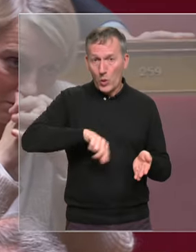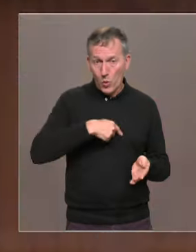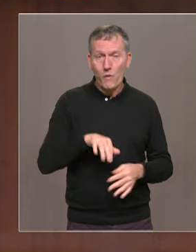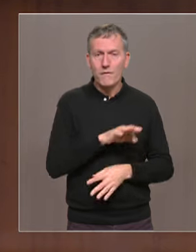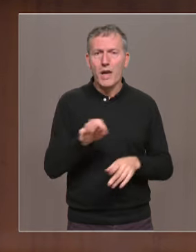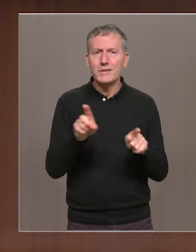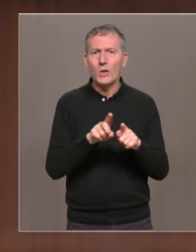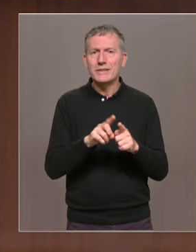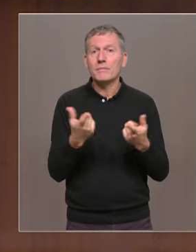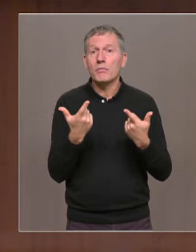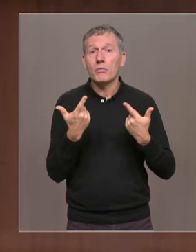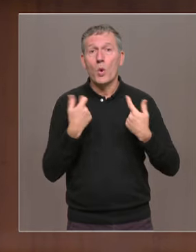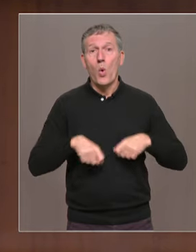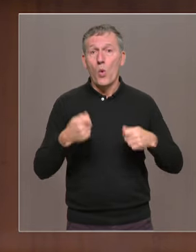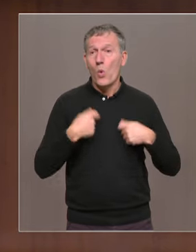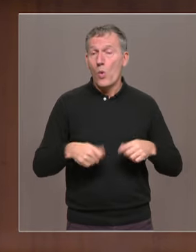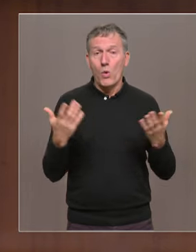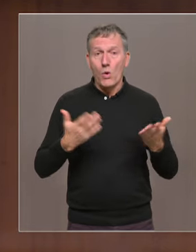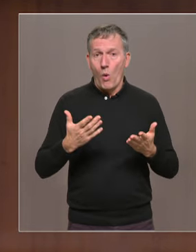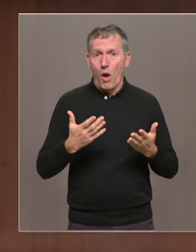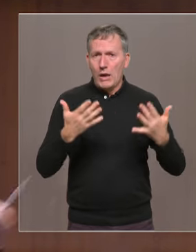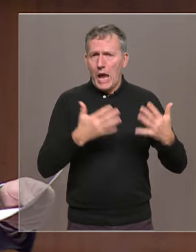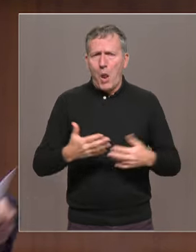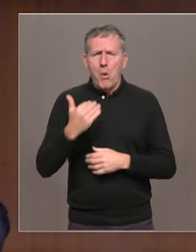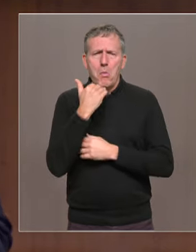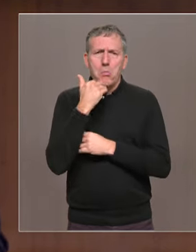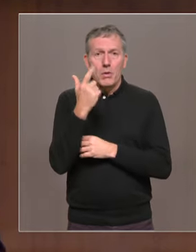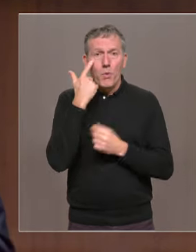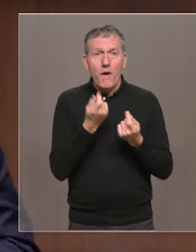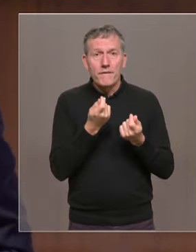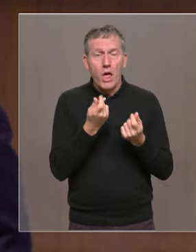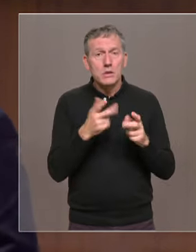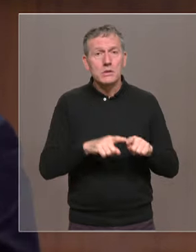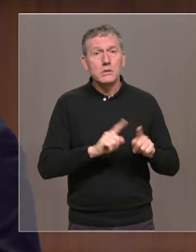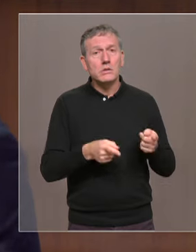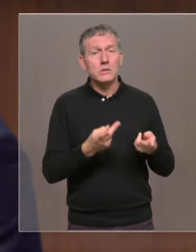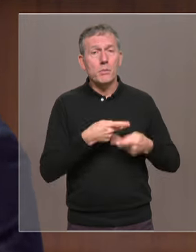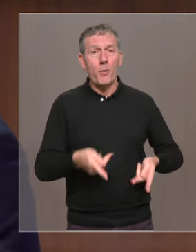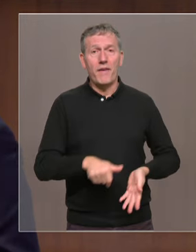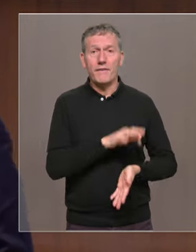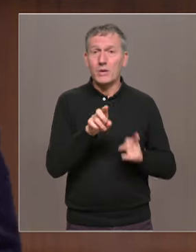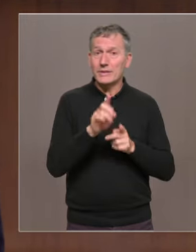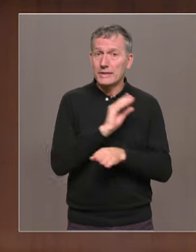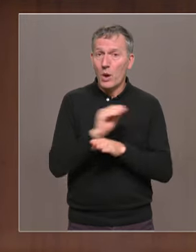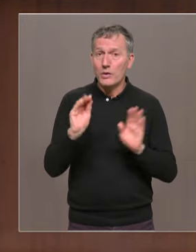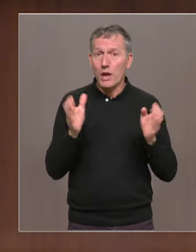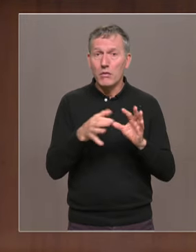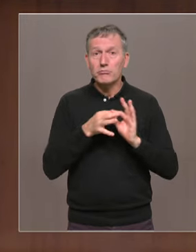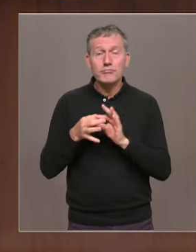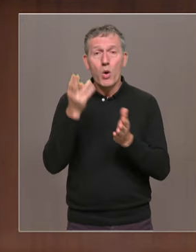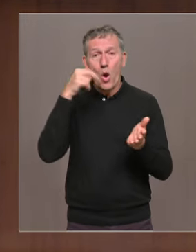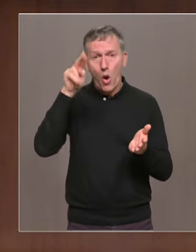Son coût serait incalculable pour nos finances publiques et également pour notre sécurité collective